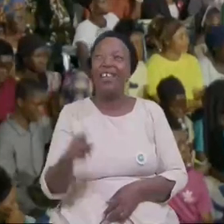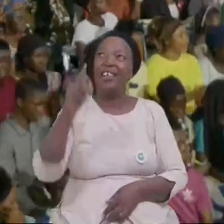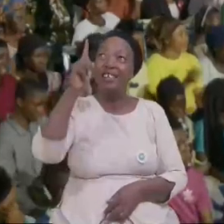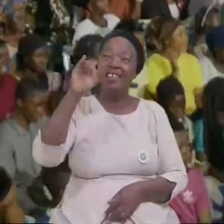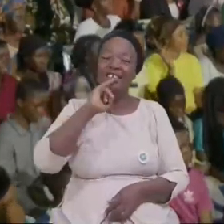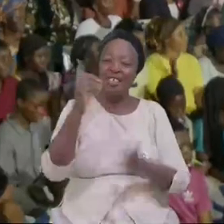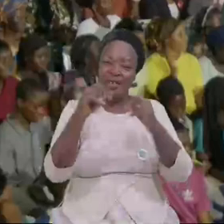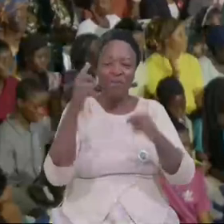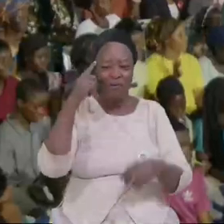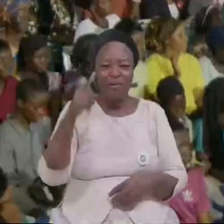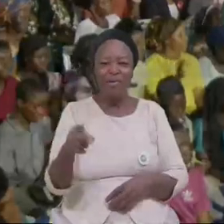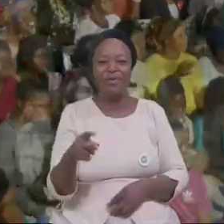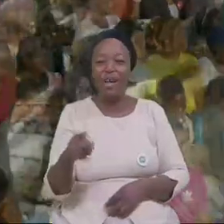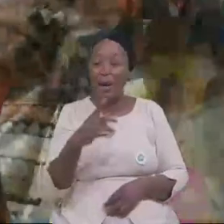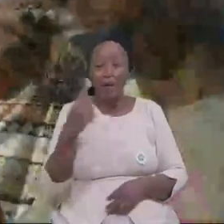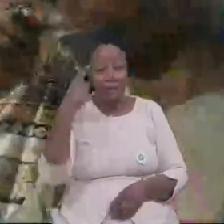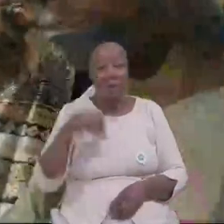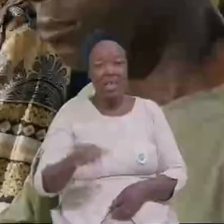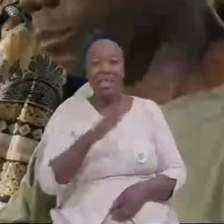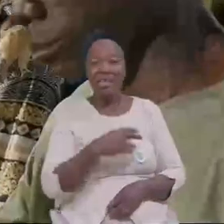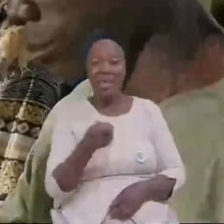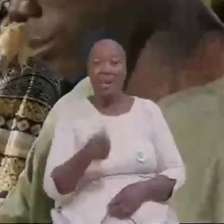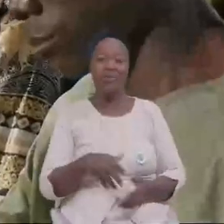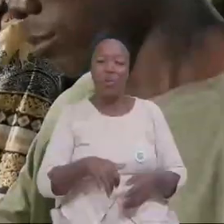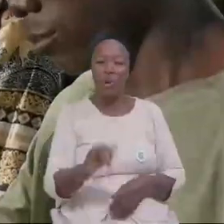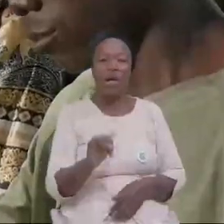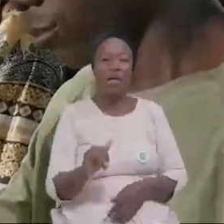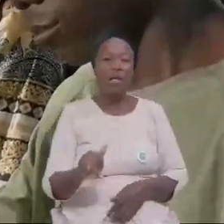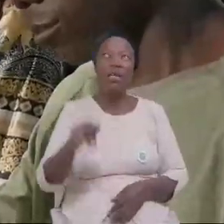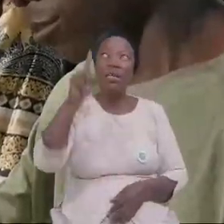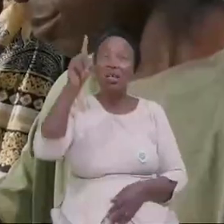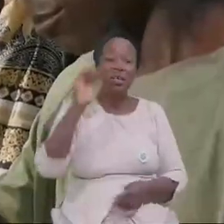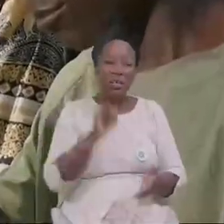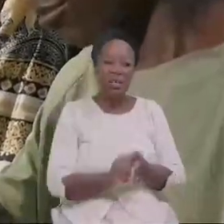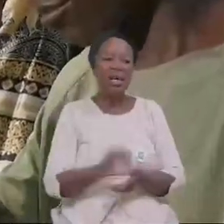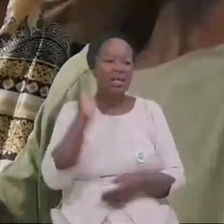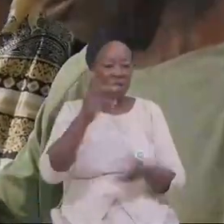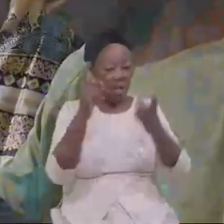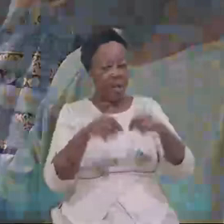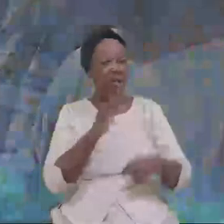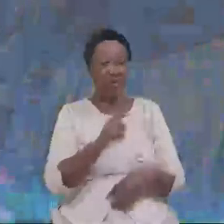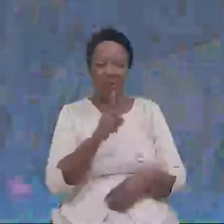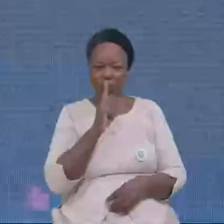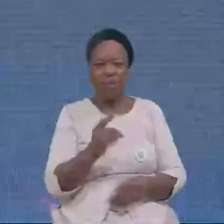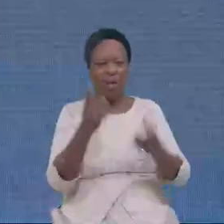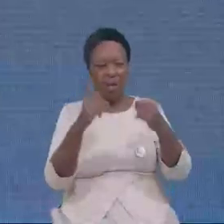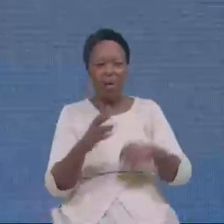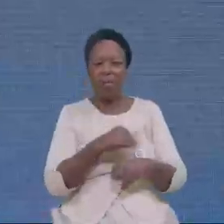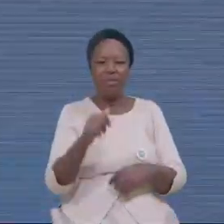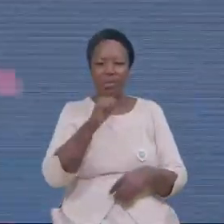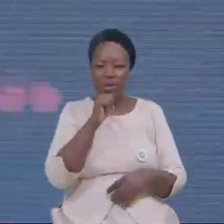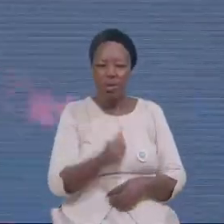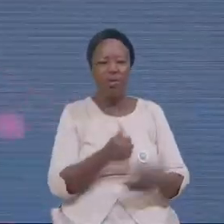toi. Encore un peu de temps, celui qui doit venir viendra. Et il ne tardera